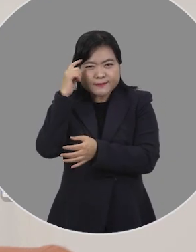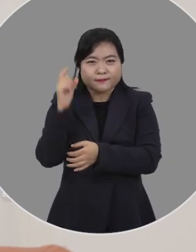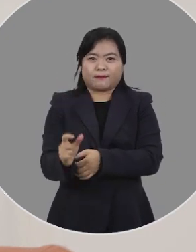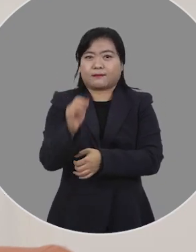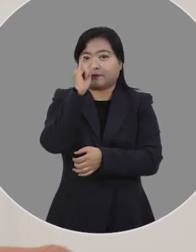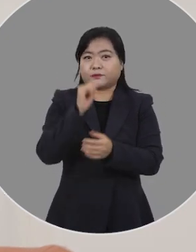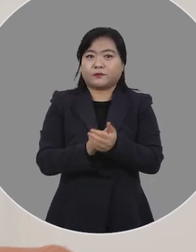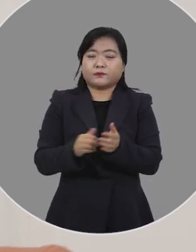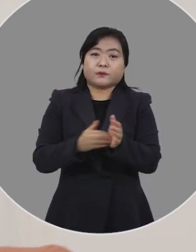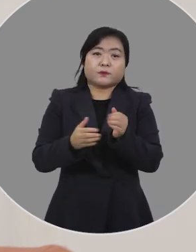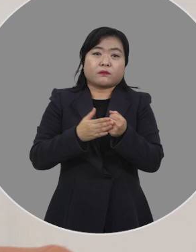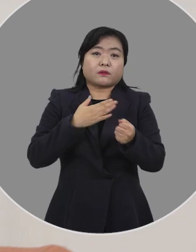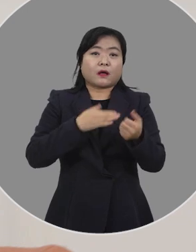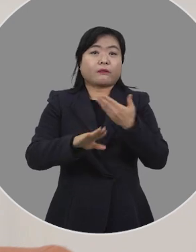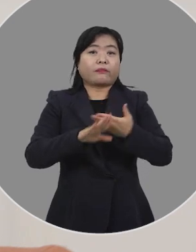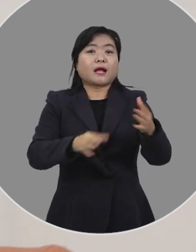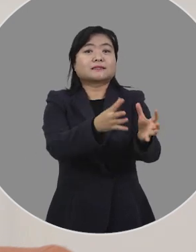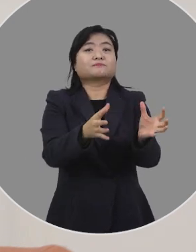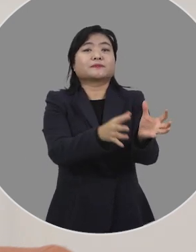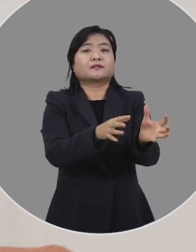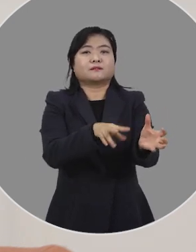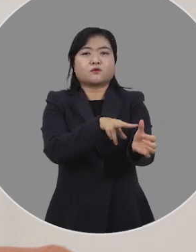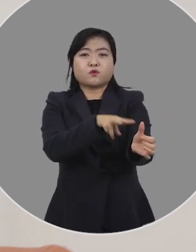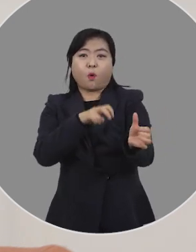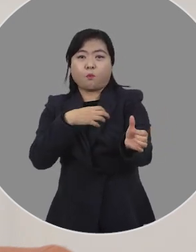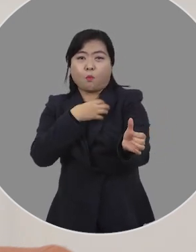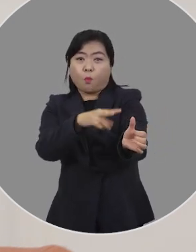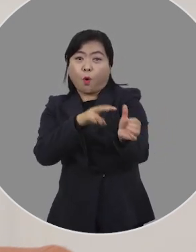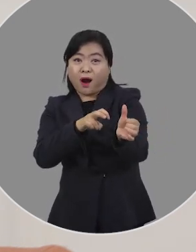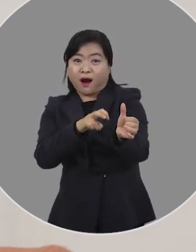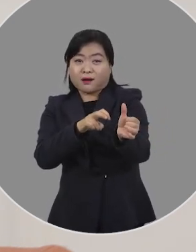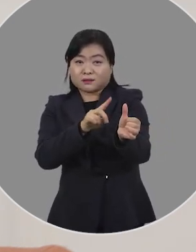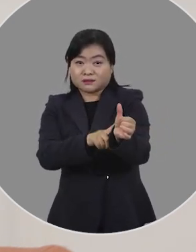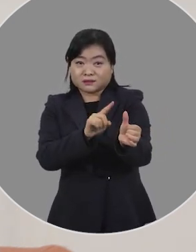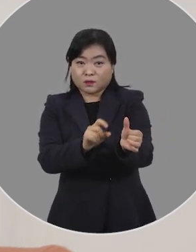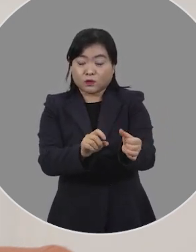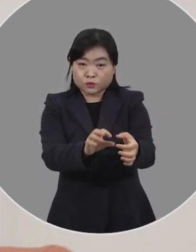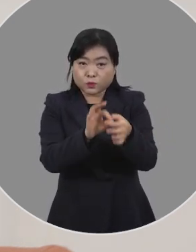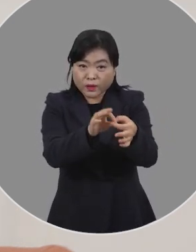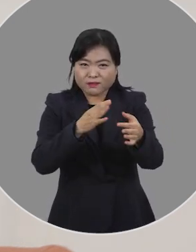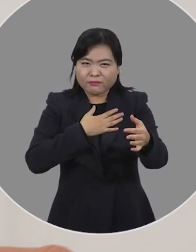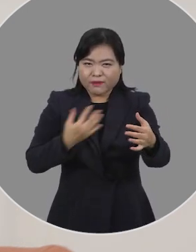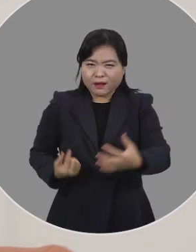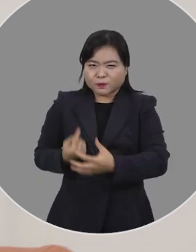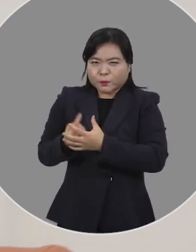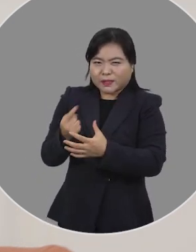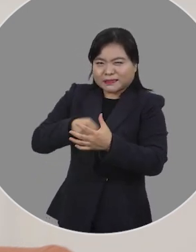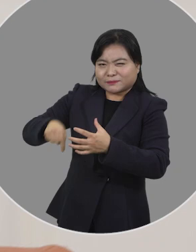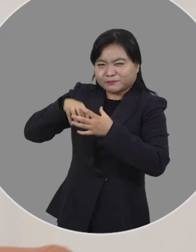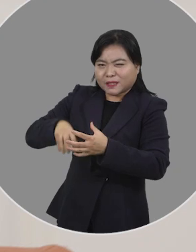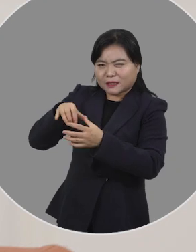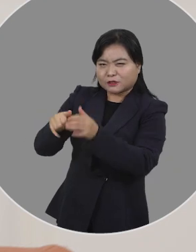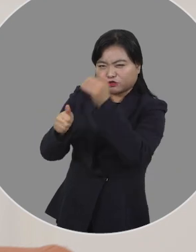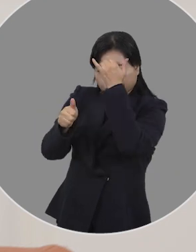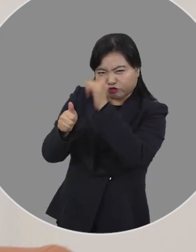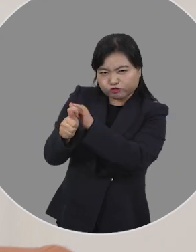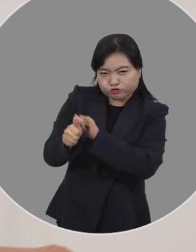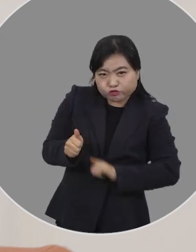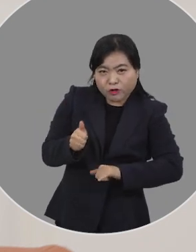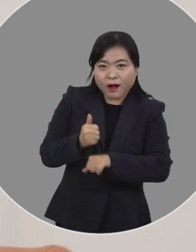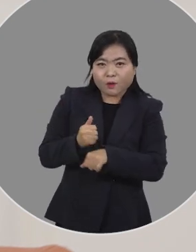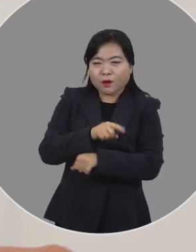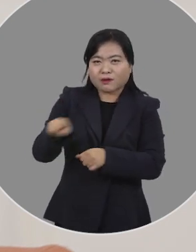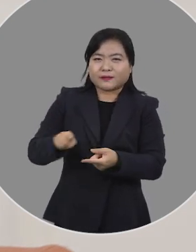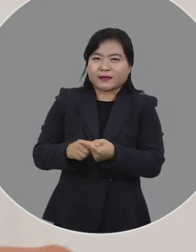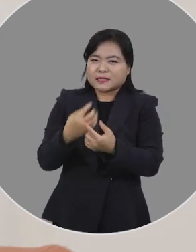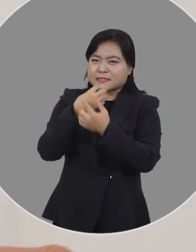그러니까 내가 타 집단에 대해서 혐오하는 거는 결국은 뭐냐면 그걸 통해서 내가 속한 집단에게 어떤 충성을 다하고 그로부터 얻는